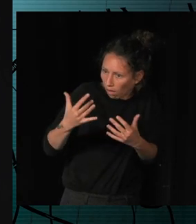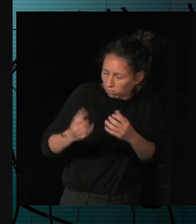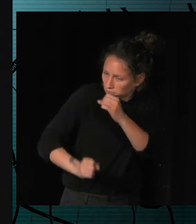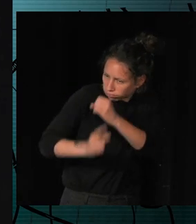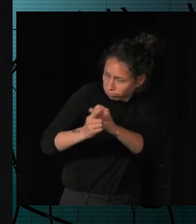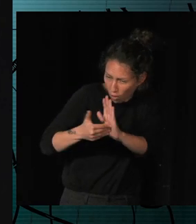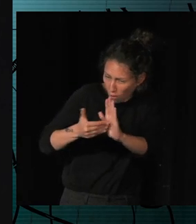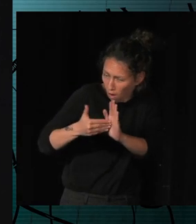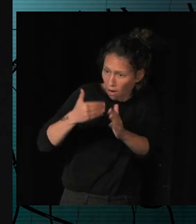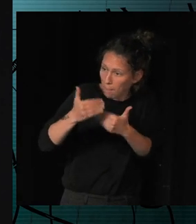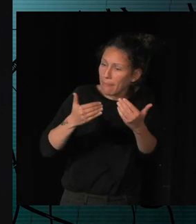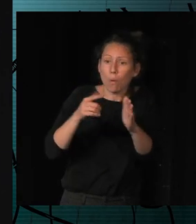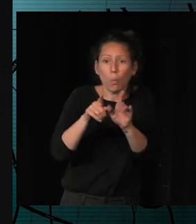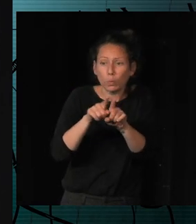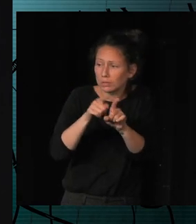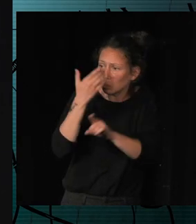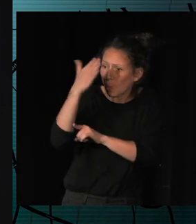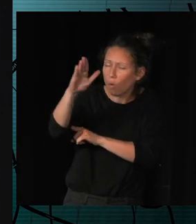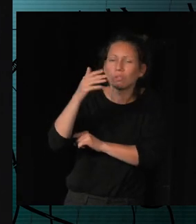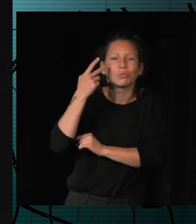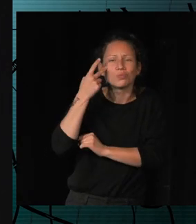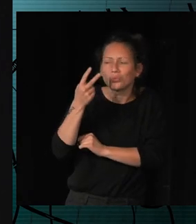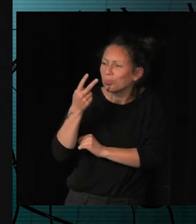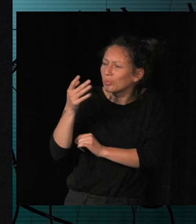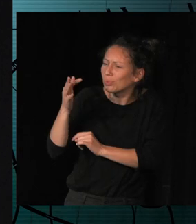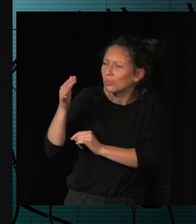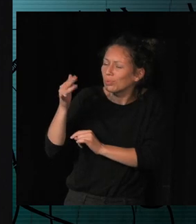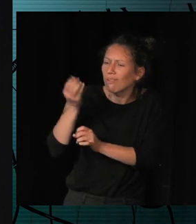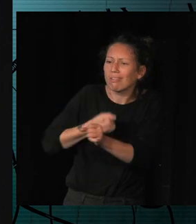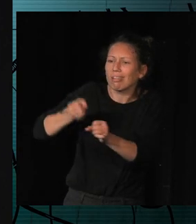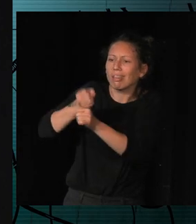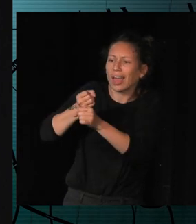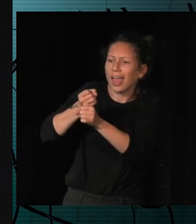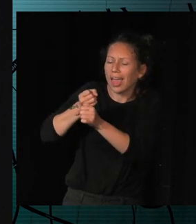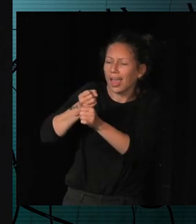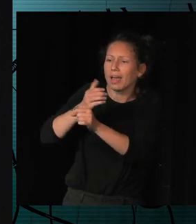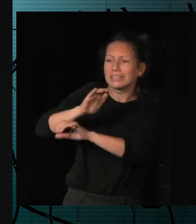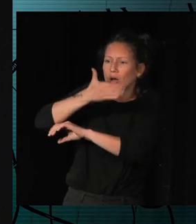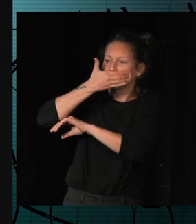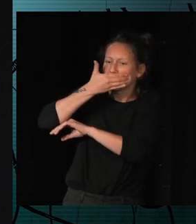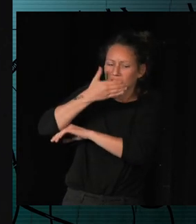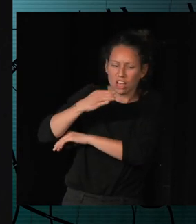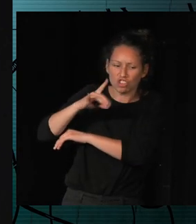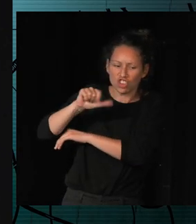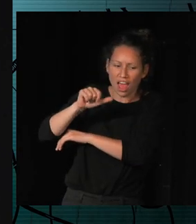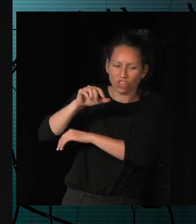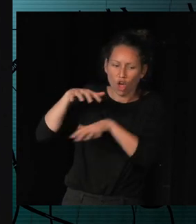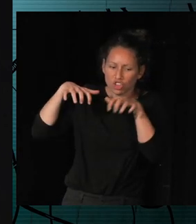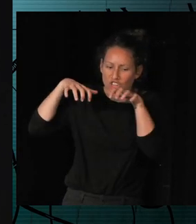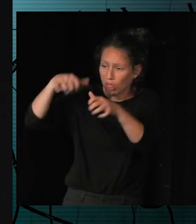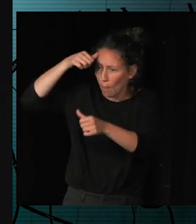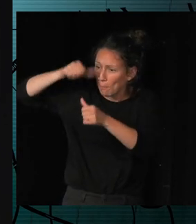peuvent être faites compris même au sein de Silent h ils avaient tenté un truc génial qui était un jeu qui s'appelait silentill chatterur memories qui était sorti que sur Wii